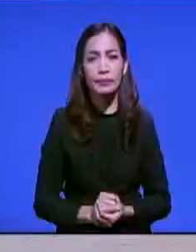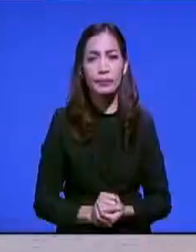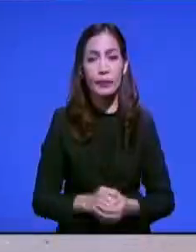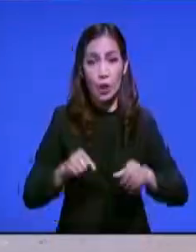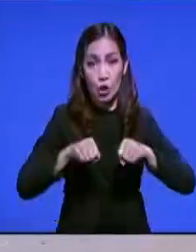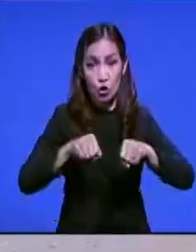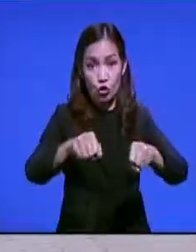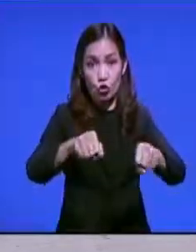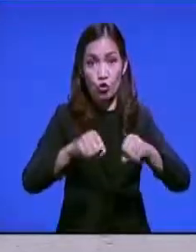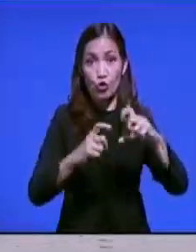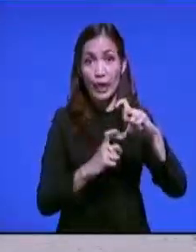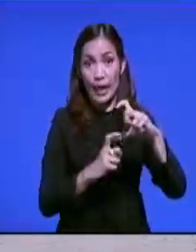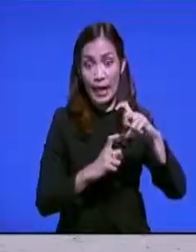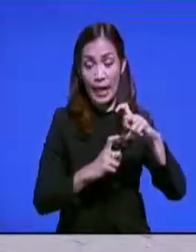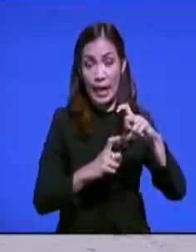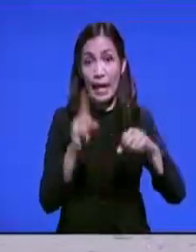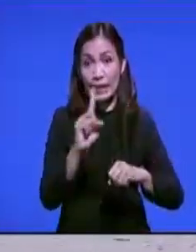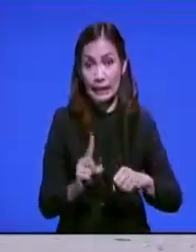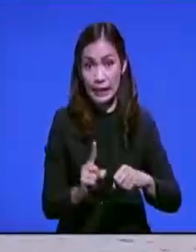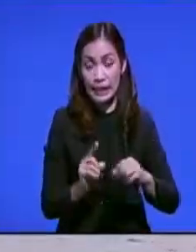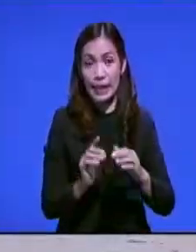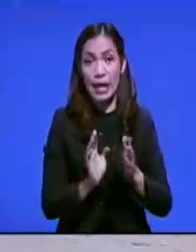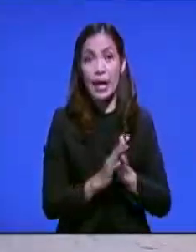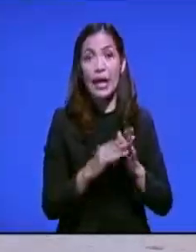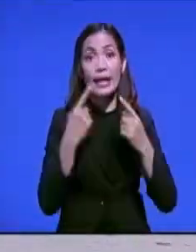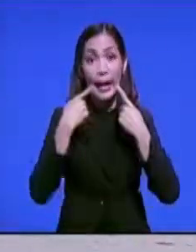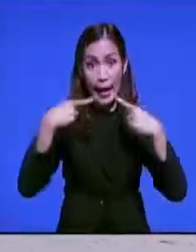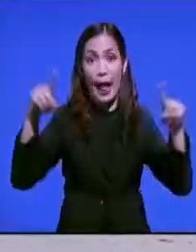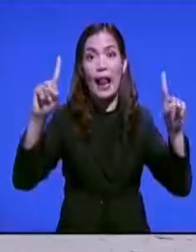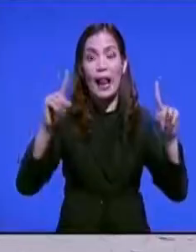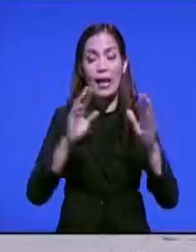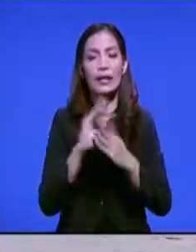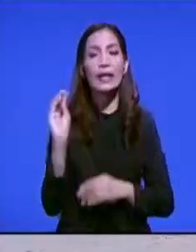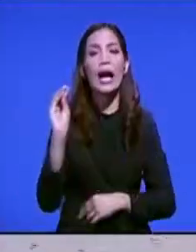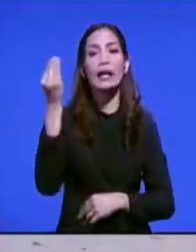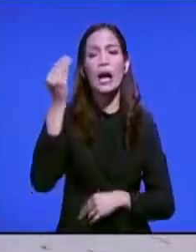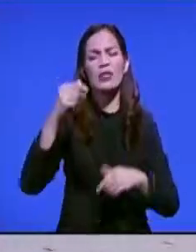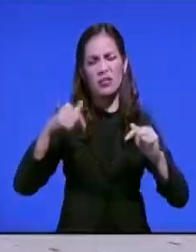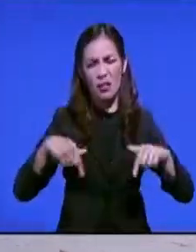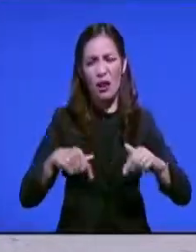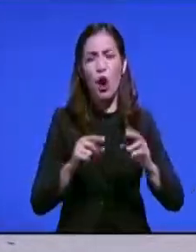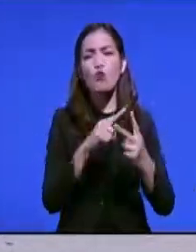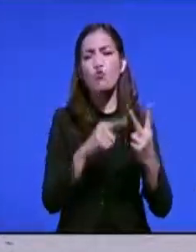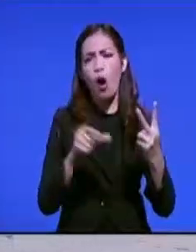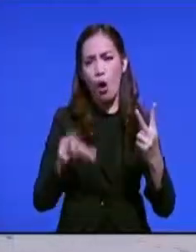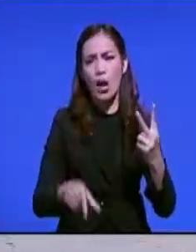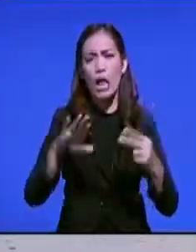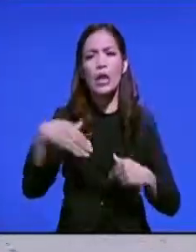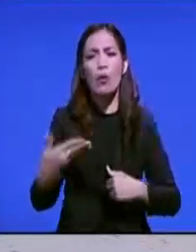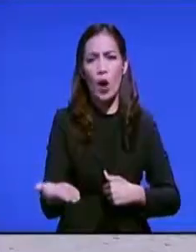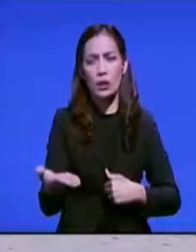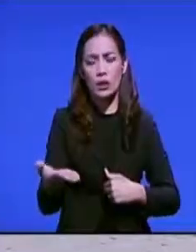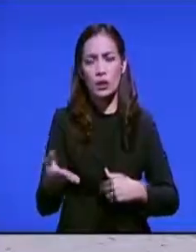Skuter listrik yang kini sedang menjadi tren di kawasan Jakarta kini malah menelan korban jiwa. Setidaknya dua orang tewas